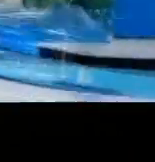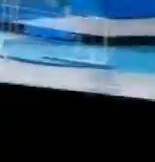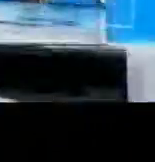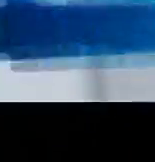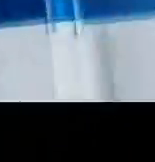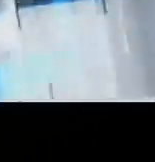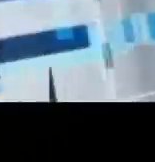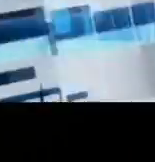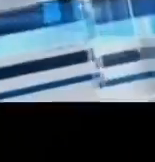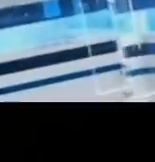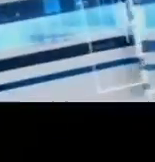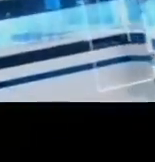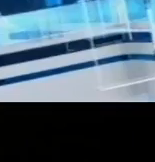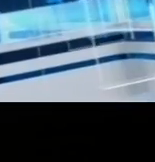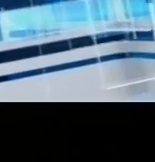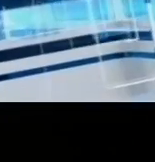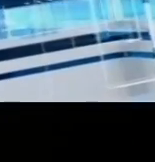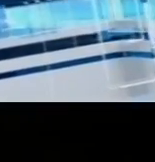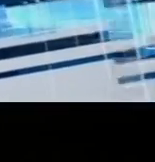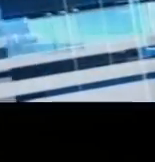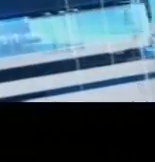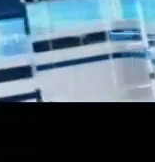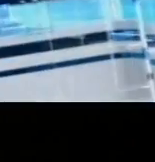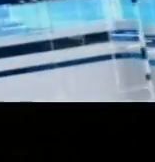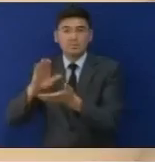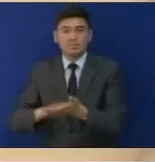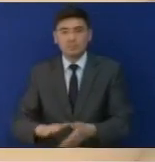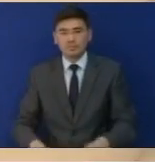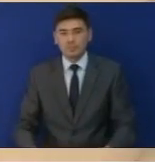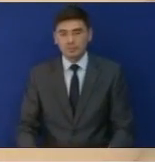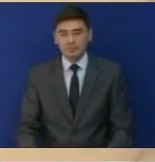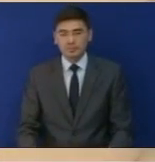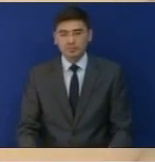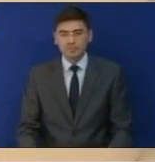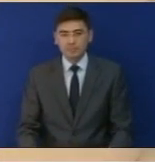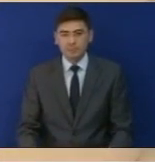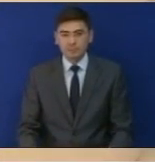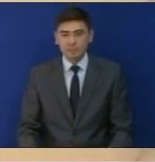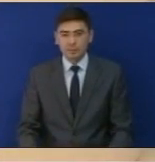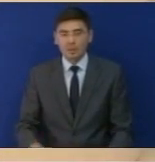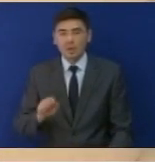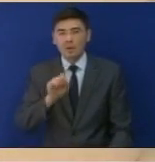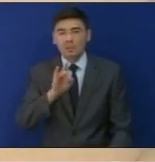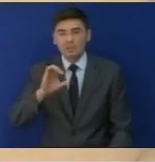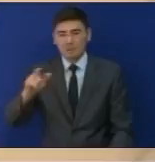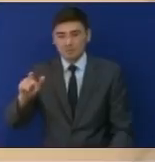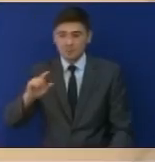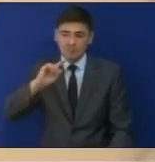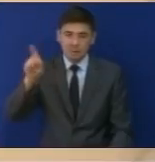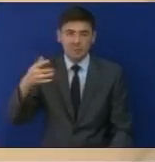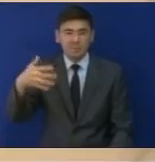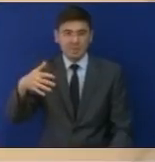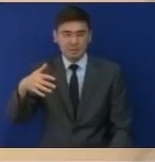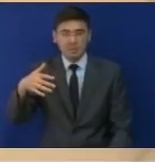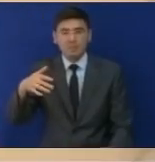Редактор 50 детей из города Арысь проведут бесплатно